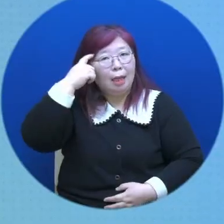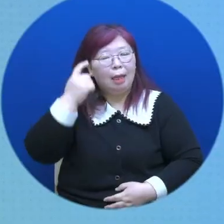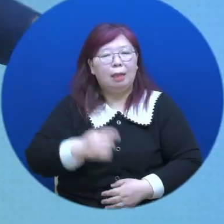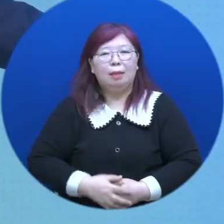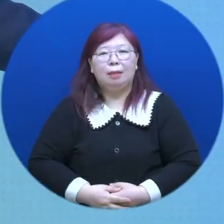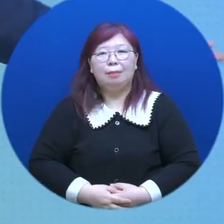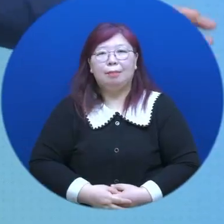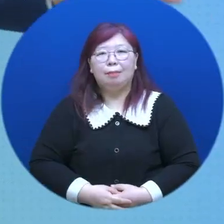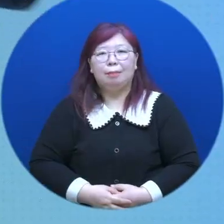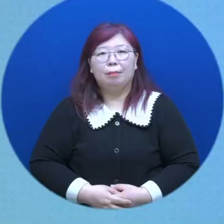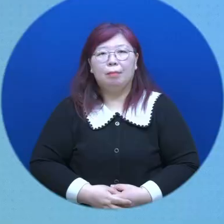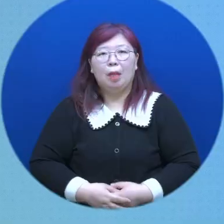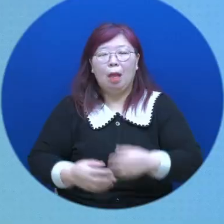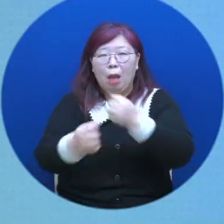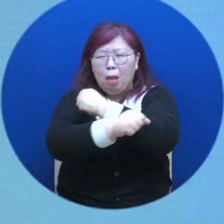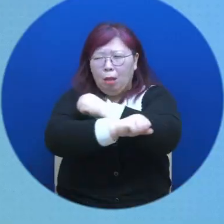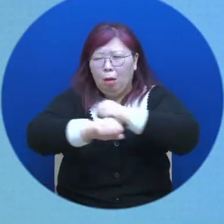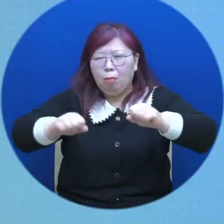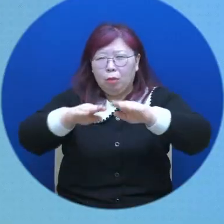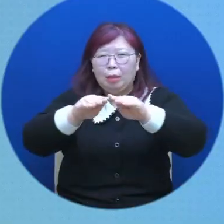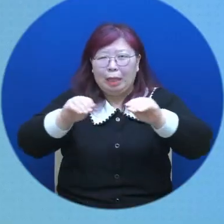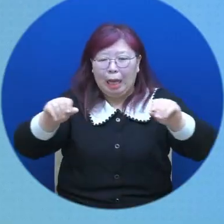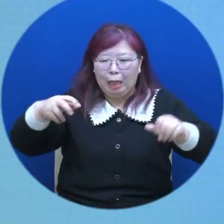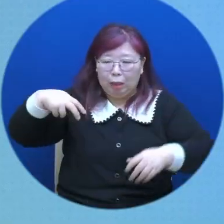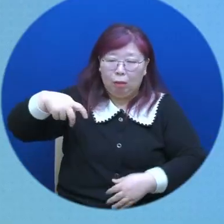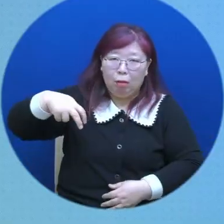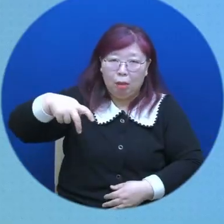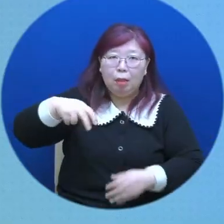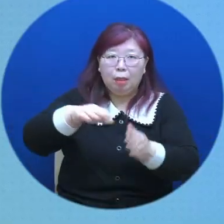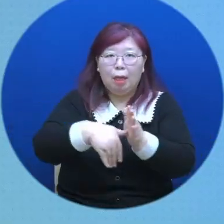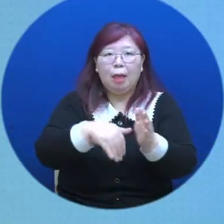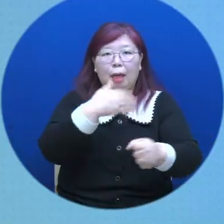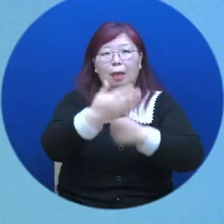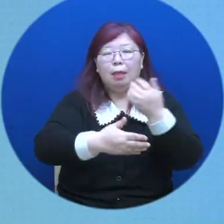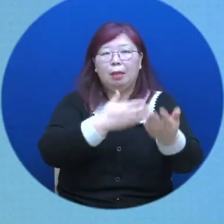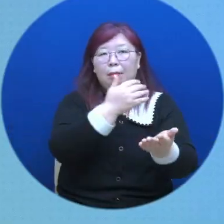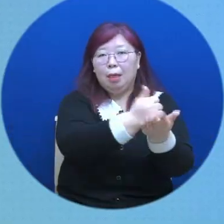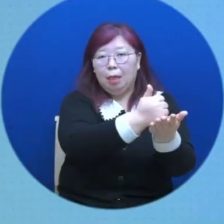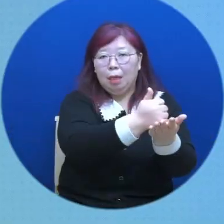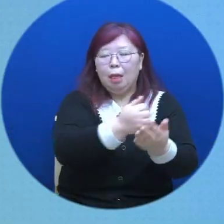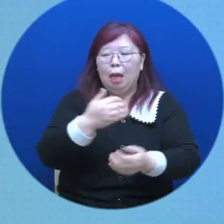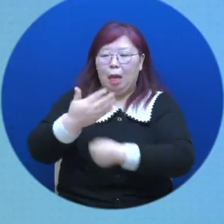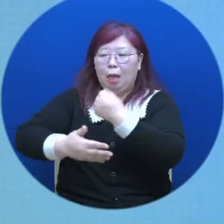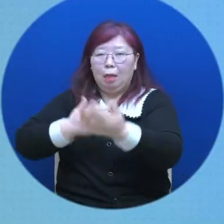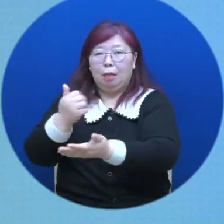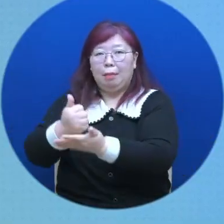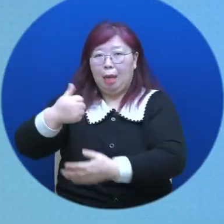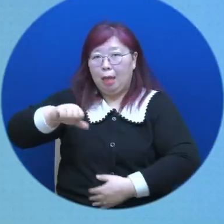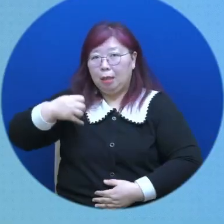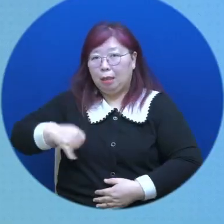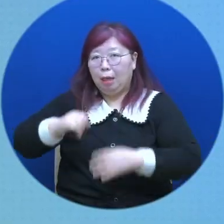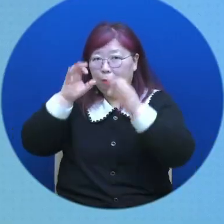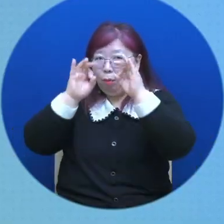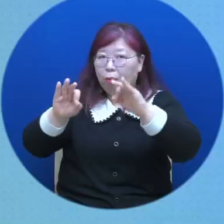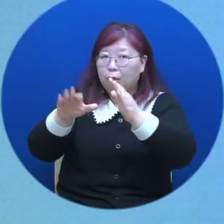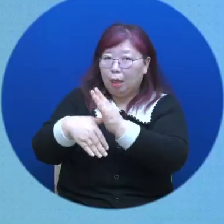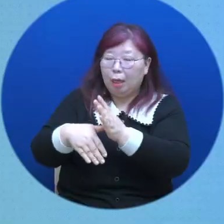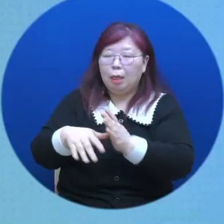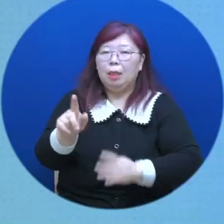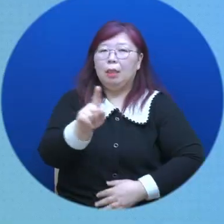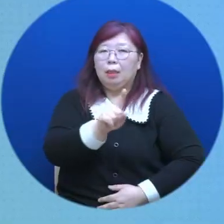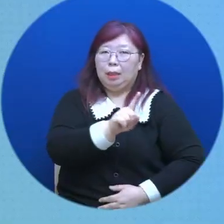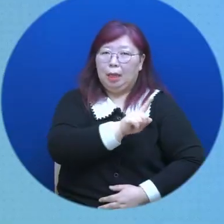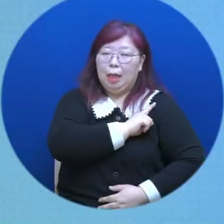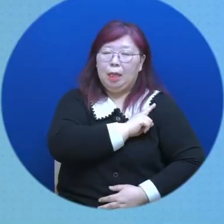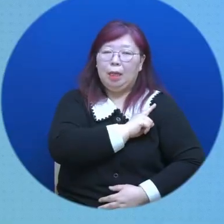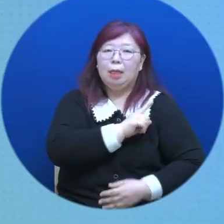그러면 광야 길을 갈 때 하나님께서 하나님의 자녀들에게 갖는 가장 우선적